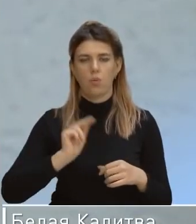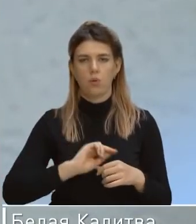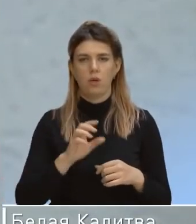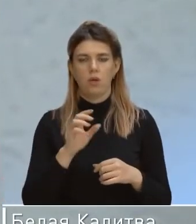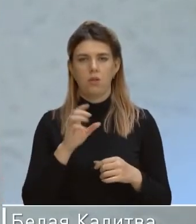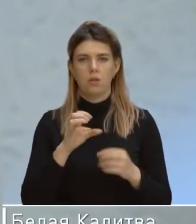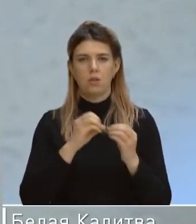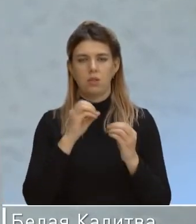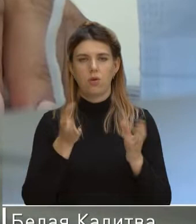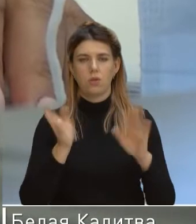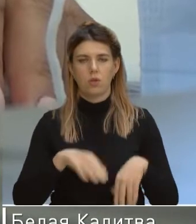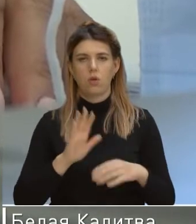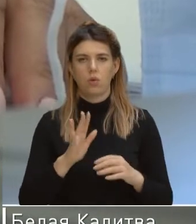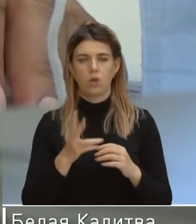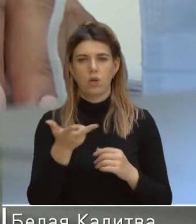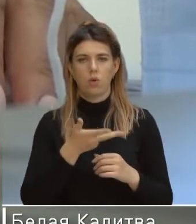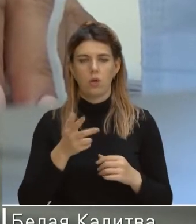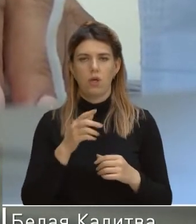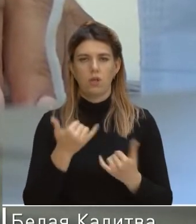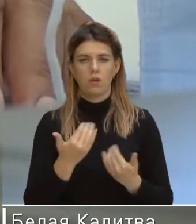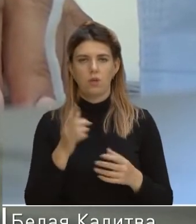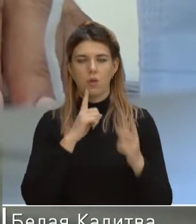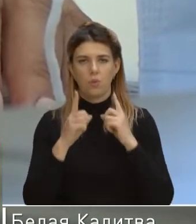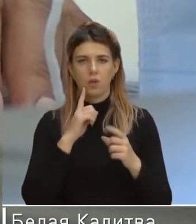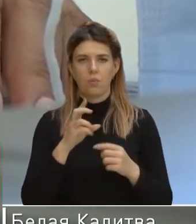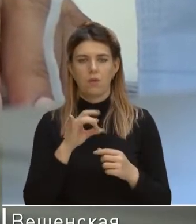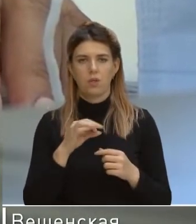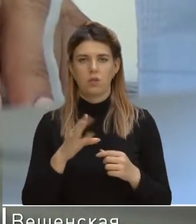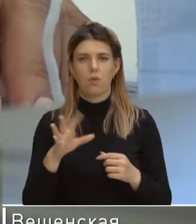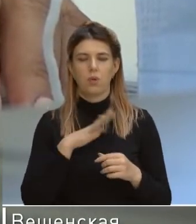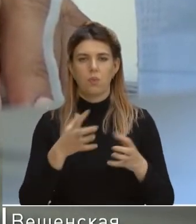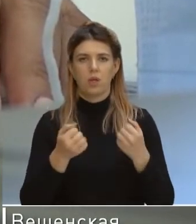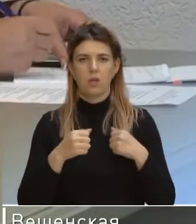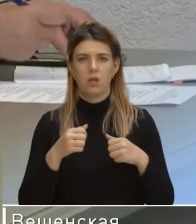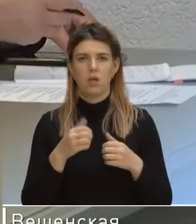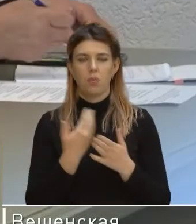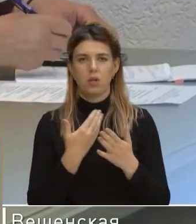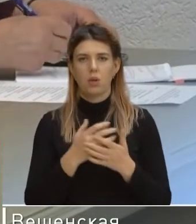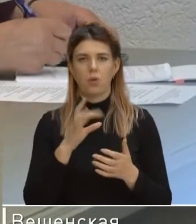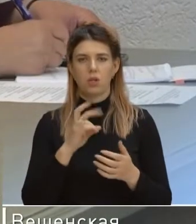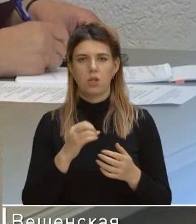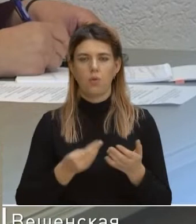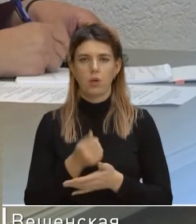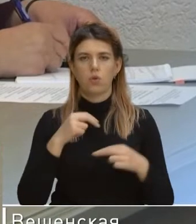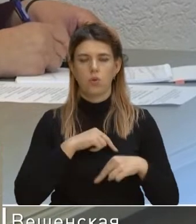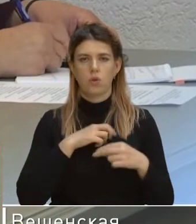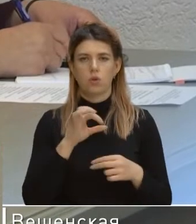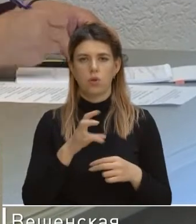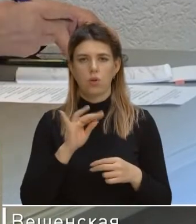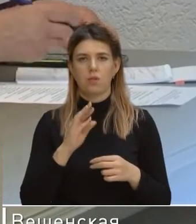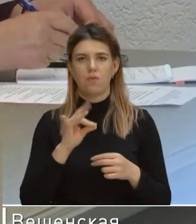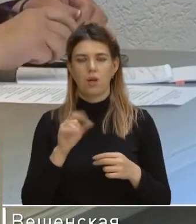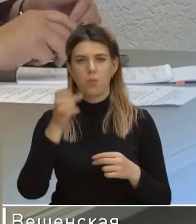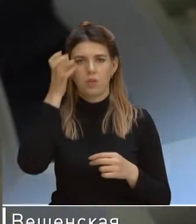учебном заведении из 10 остаются только трое. Накануне на заседании правительства было принято примерное положение в оплате труда сотрудников